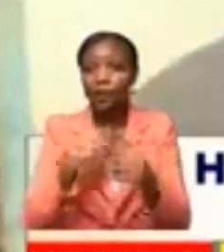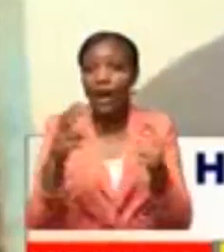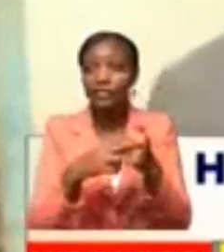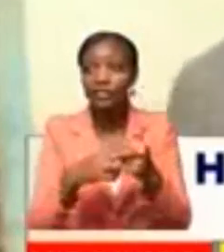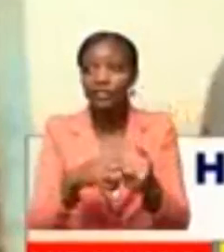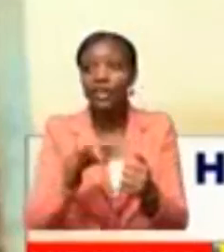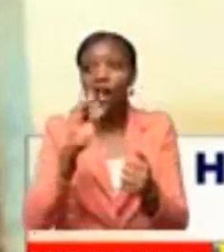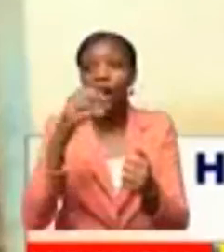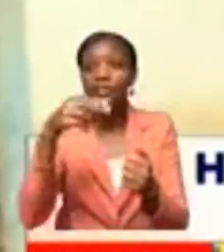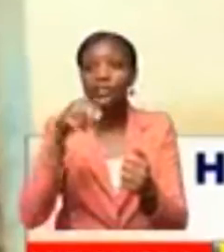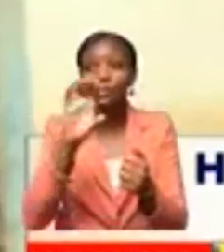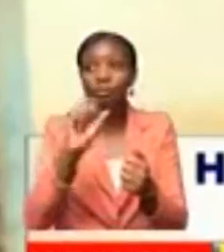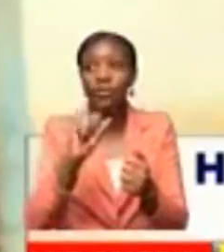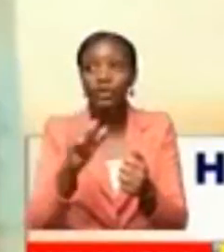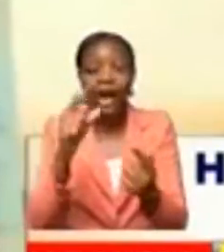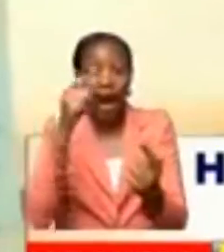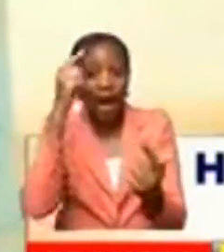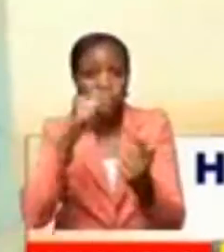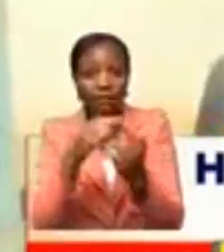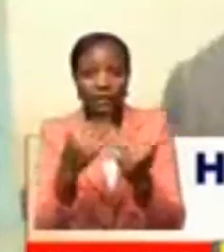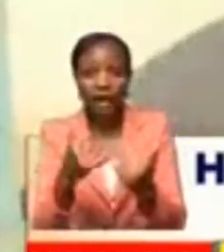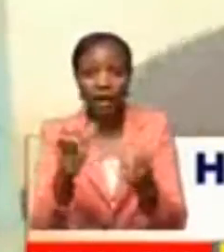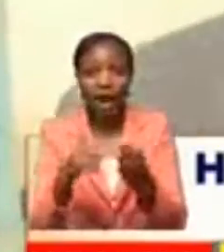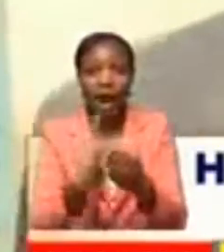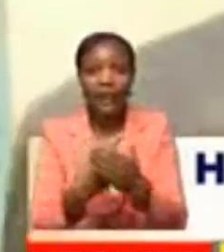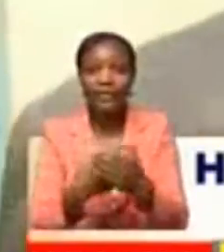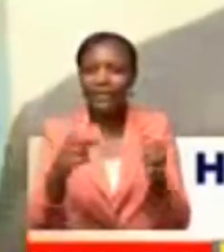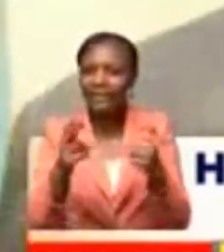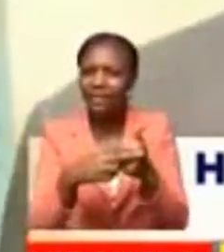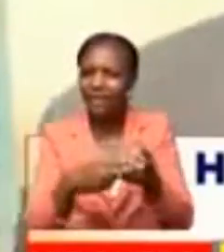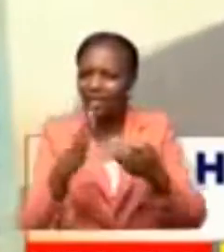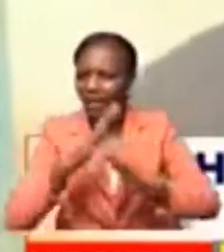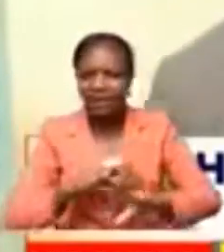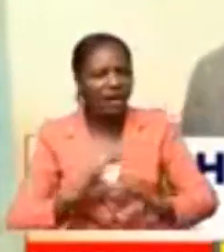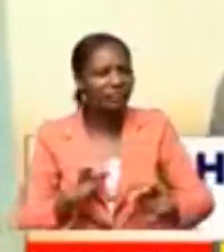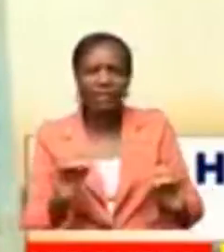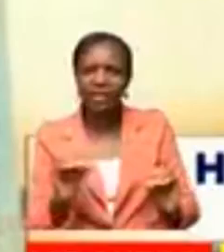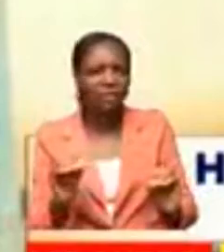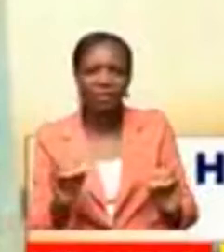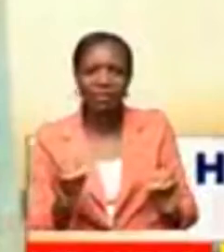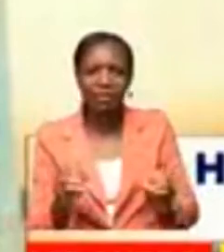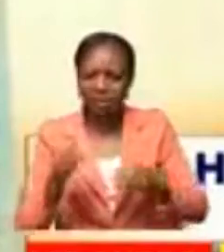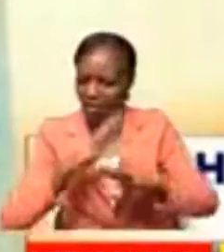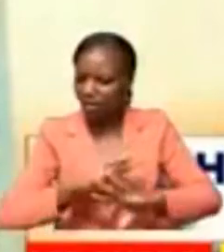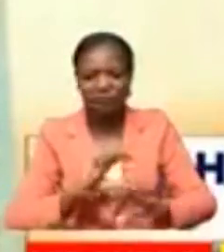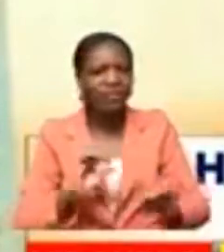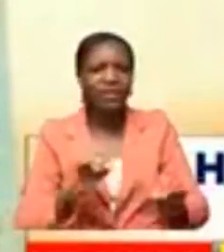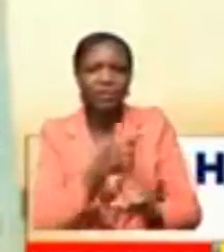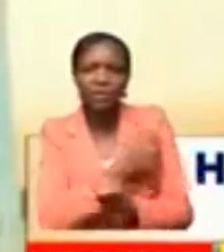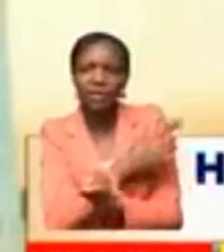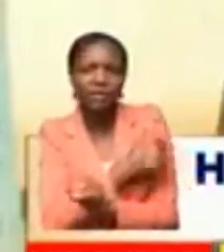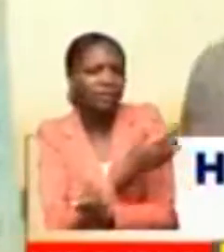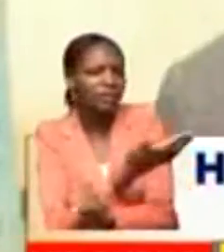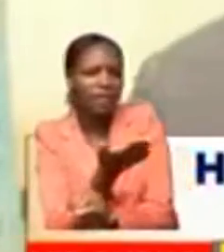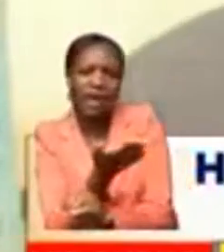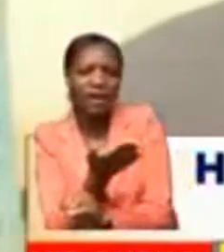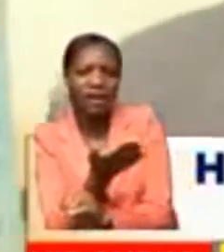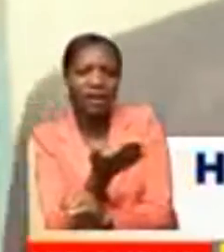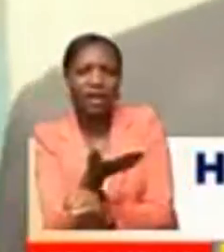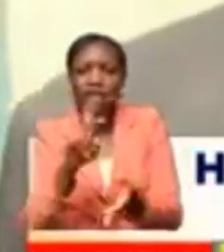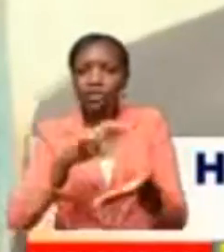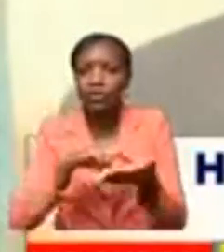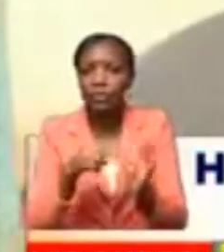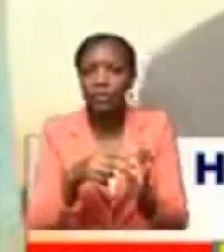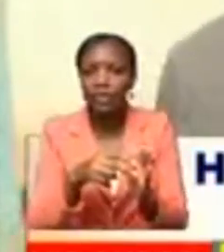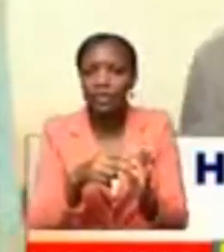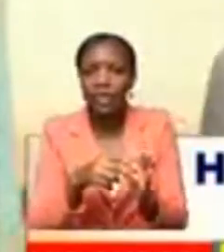vimeweza kutengwa kufikia hii leo, na vitanda saba vyenyewe hafiko kule katika hospitali hiyo dispensary ya Kaisakat. Hii Mount